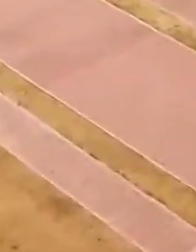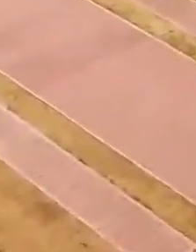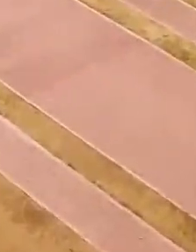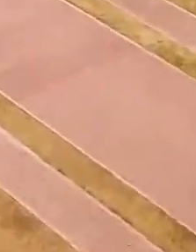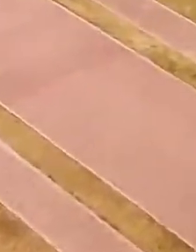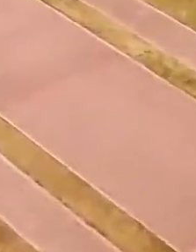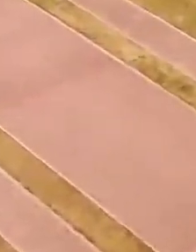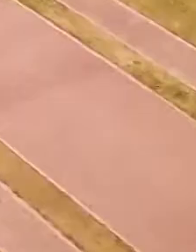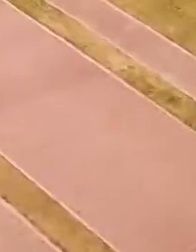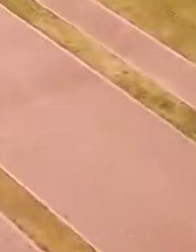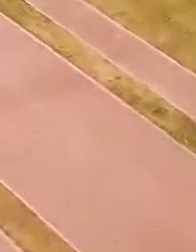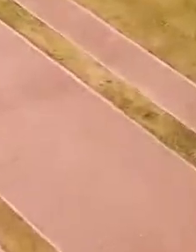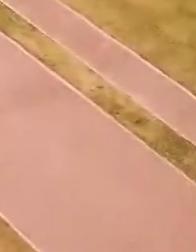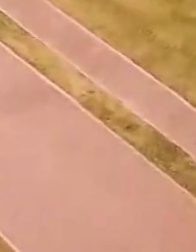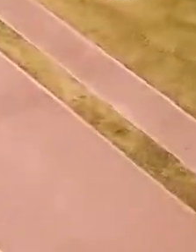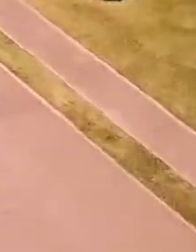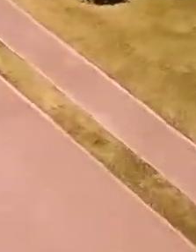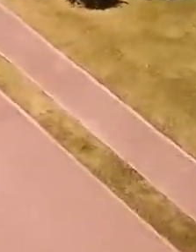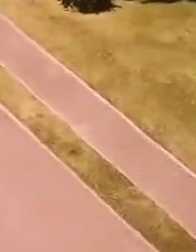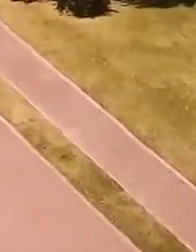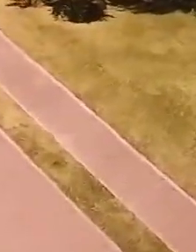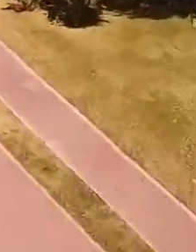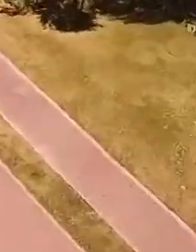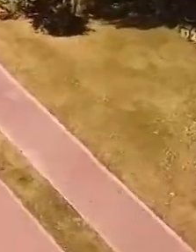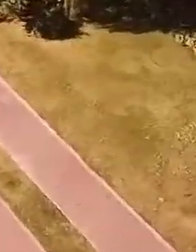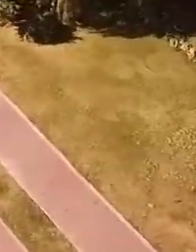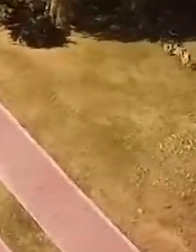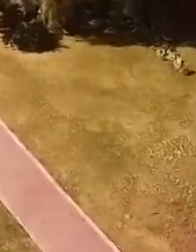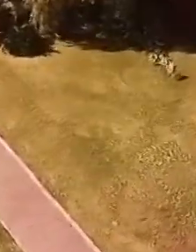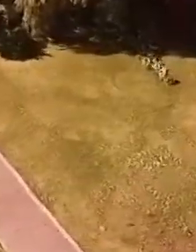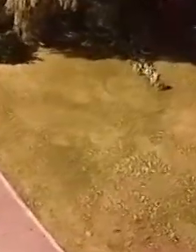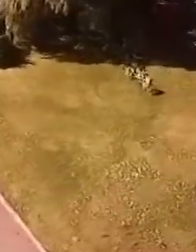15 до 13 градусів тепла. У Житомирі вночі очікується від 7 до